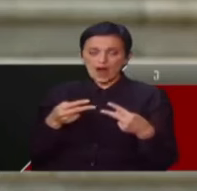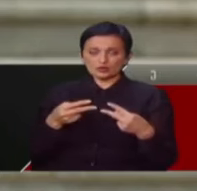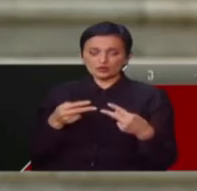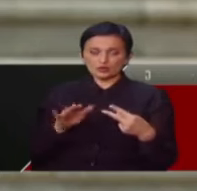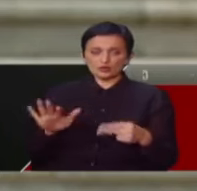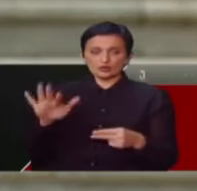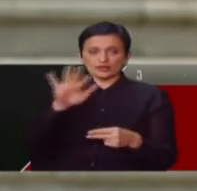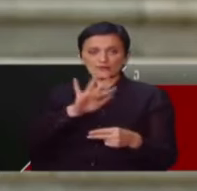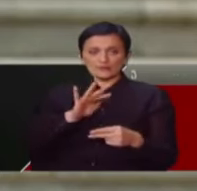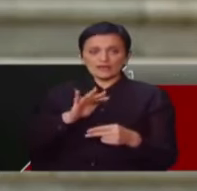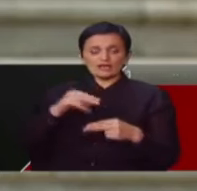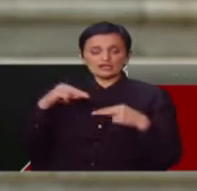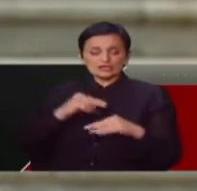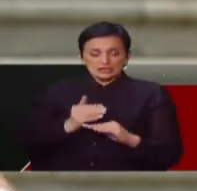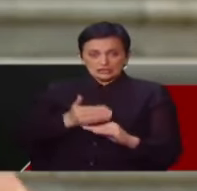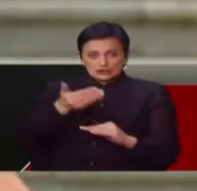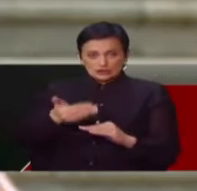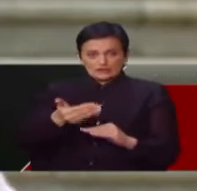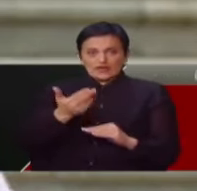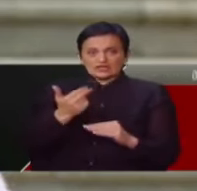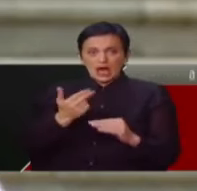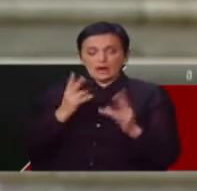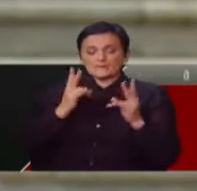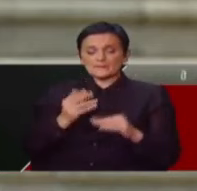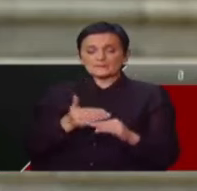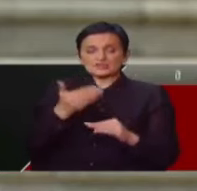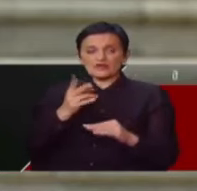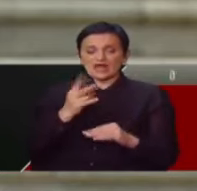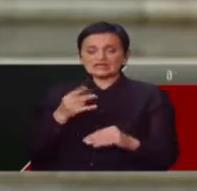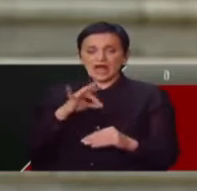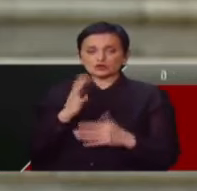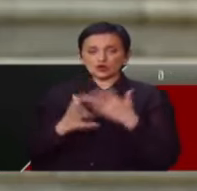ქვეყნების გაღებული წვლილი და მსხვერპლი ნატოს საერთაშორისო